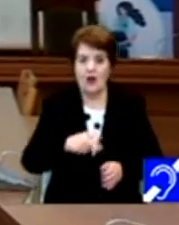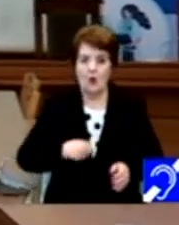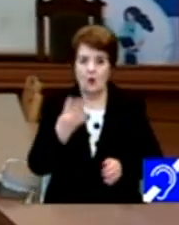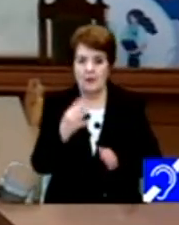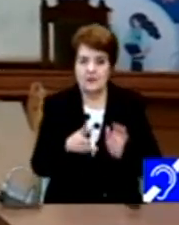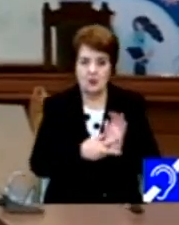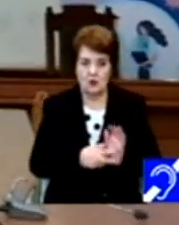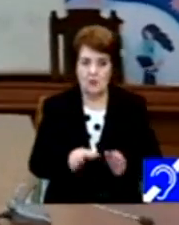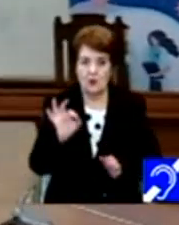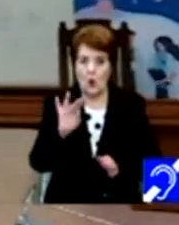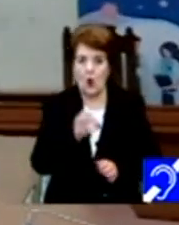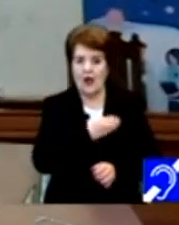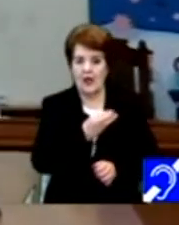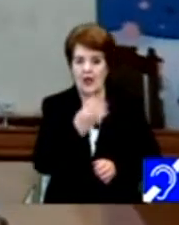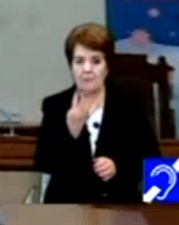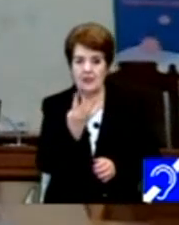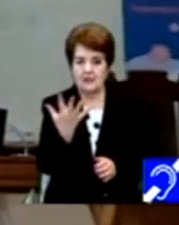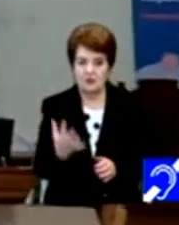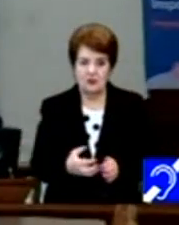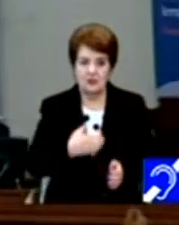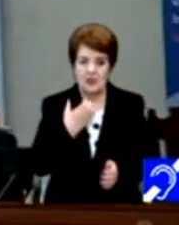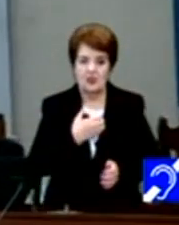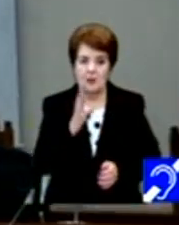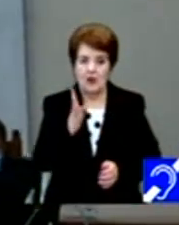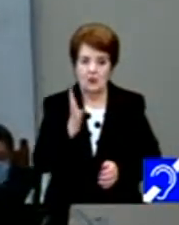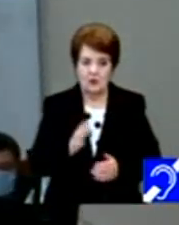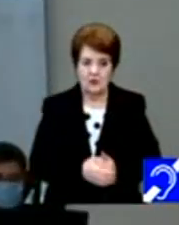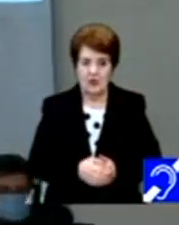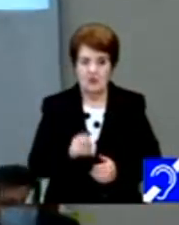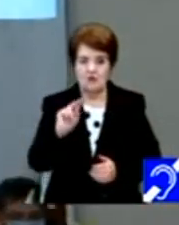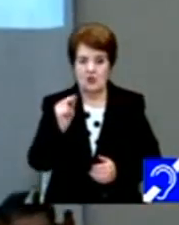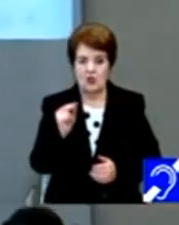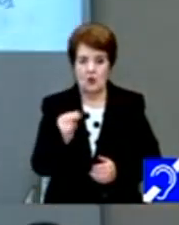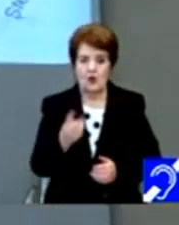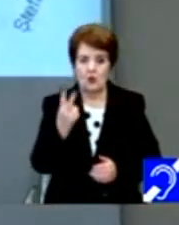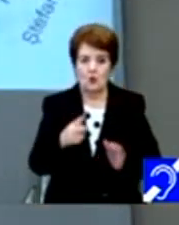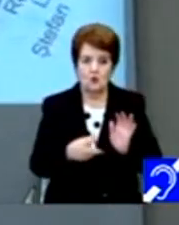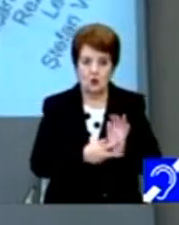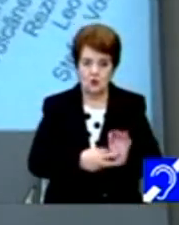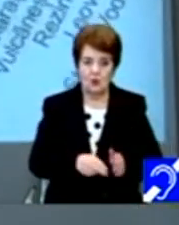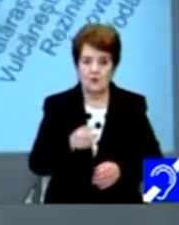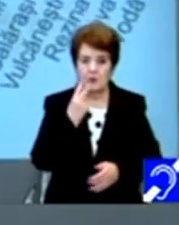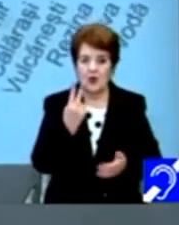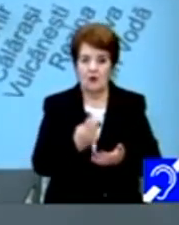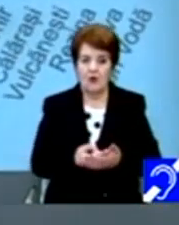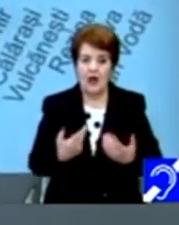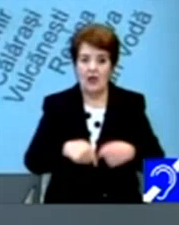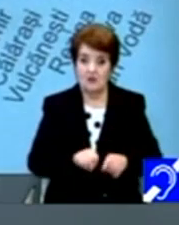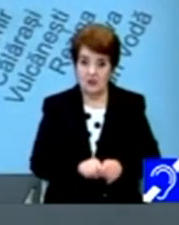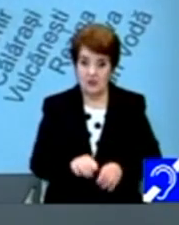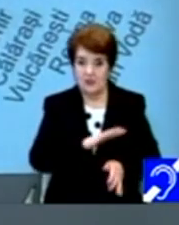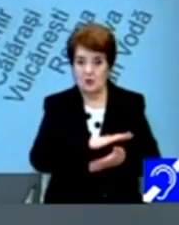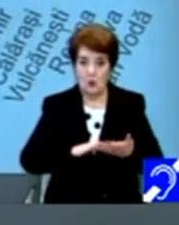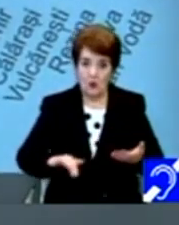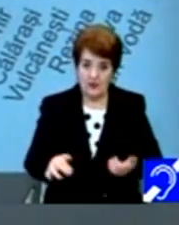48, Orhei 45, Strășeni 40, Cedrlunga 28 și, după cum vedeți, acest șir